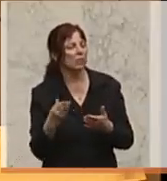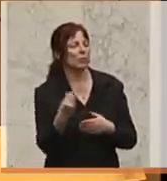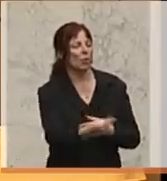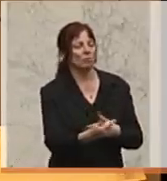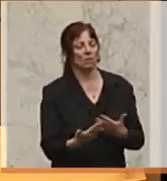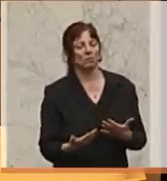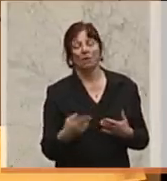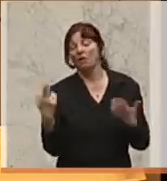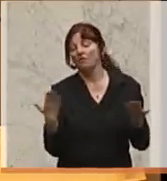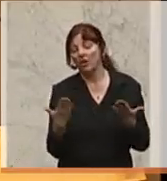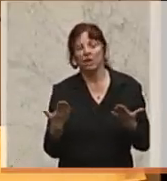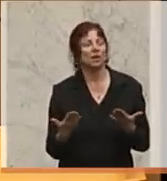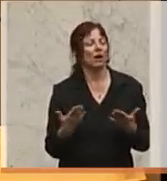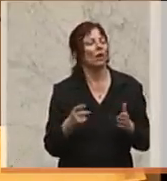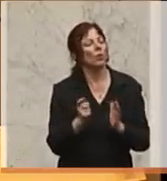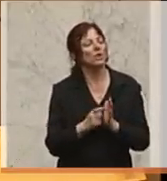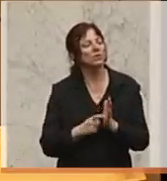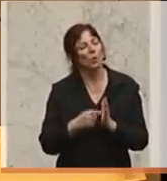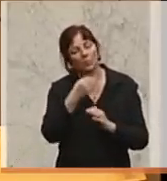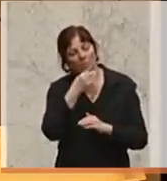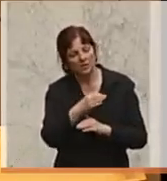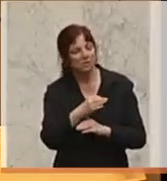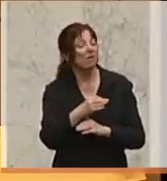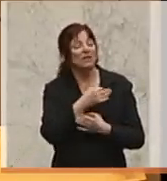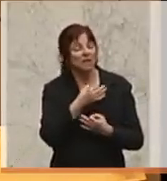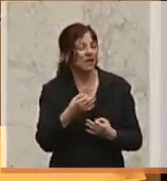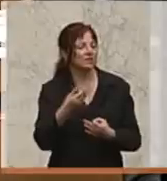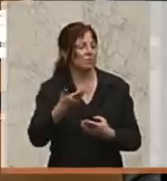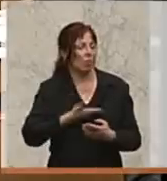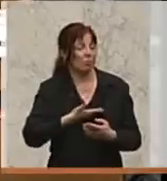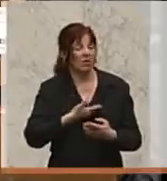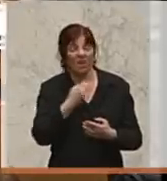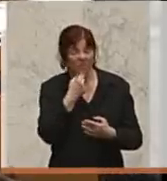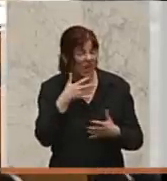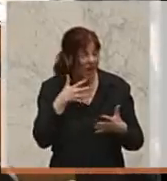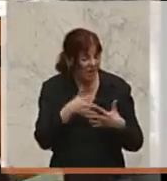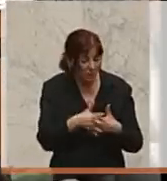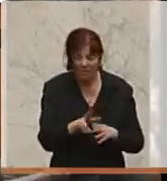einfach keine Transparenz, sondern so wie bisher alles unter der Tuchrent.